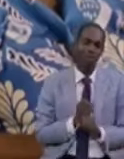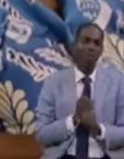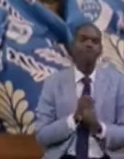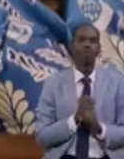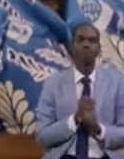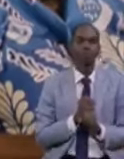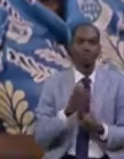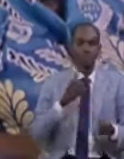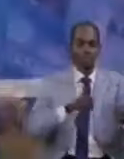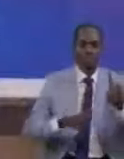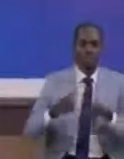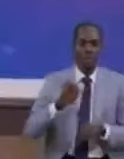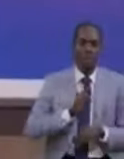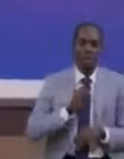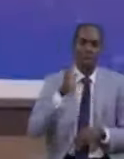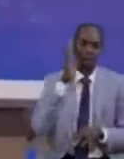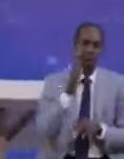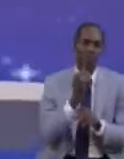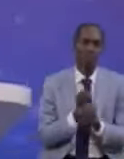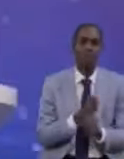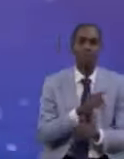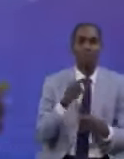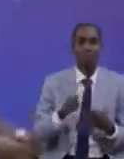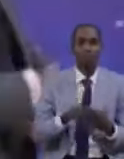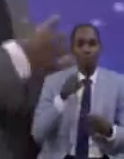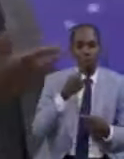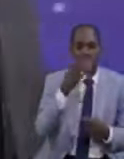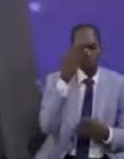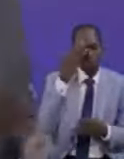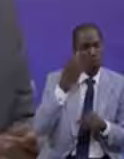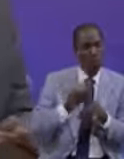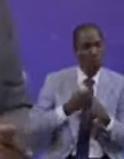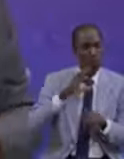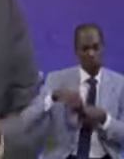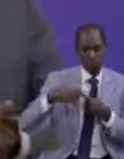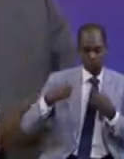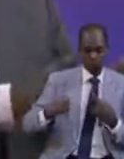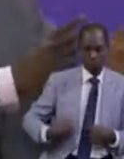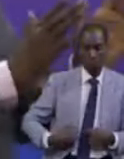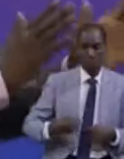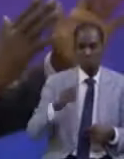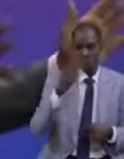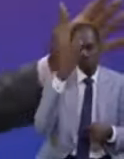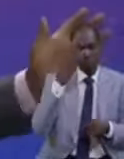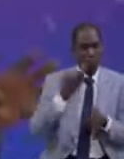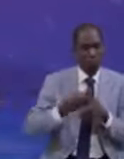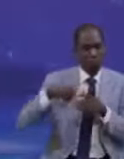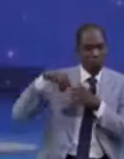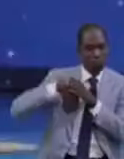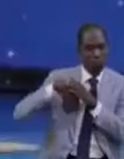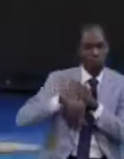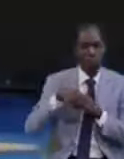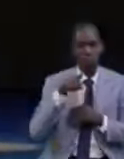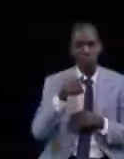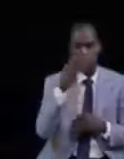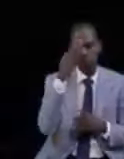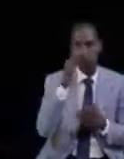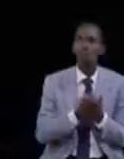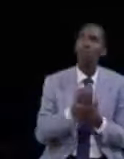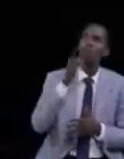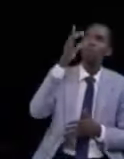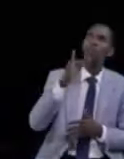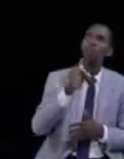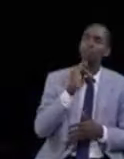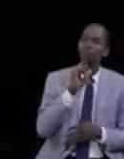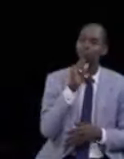vous savez du plus profond de votre cœur de votre tréfond que Dieu n'est pas partial que